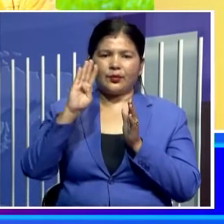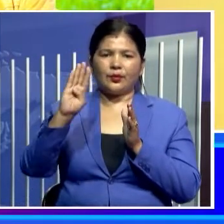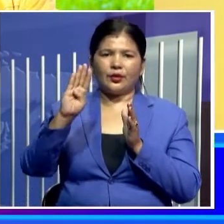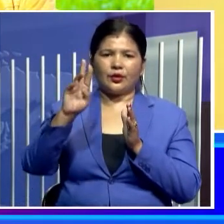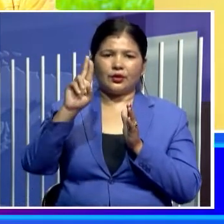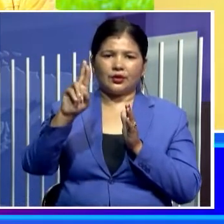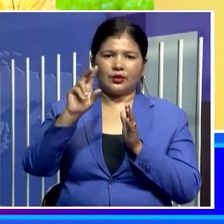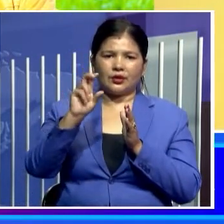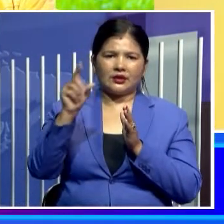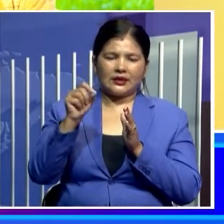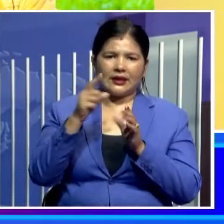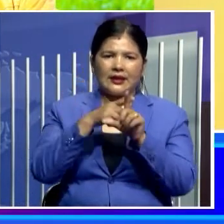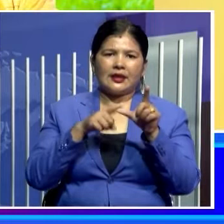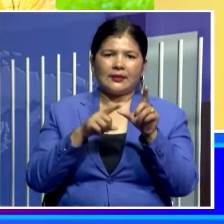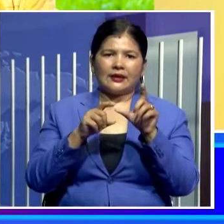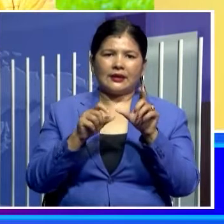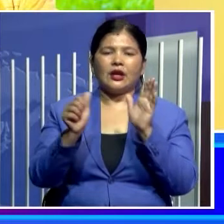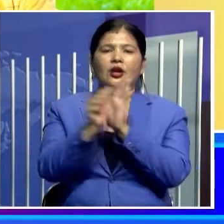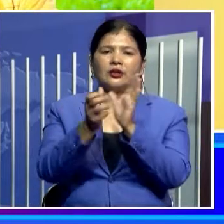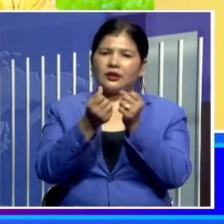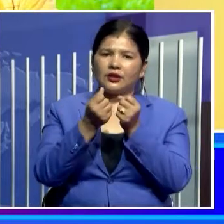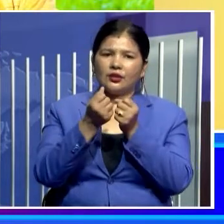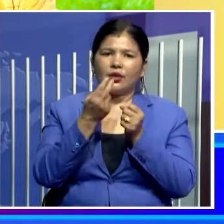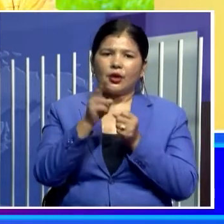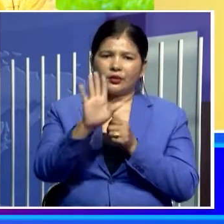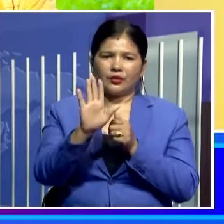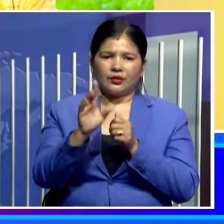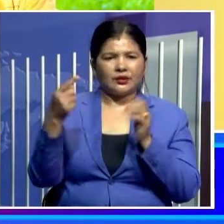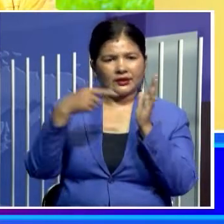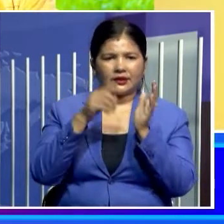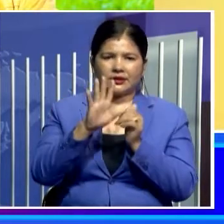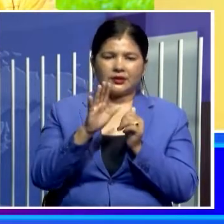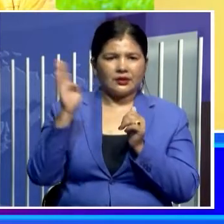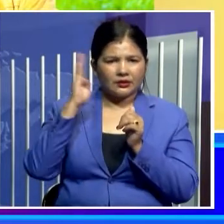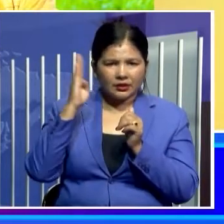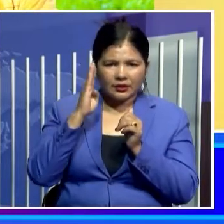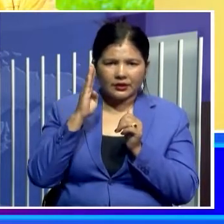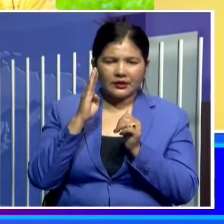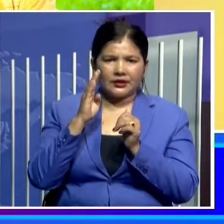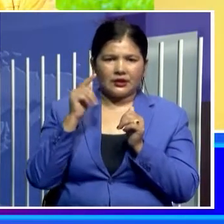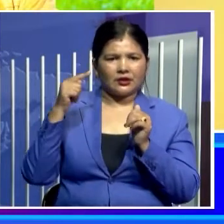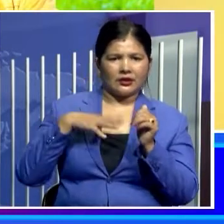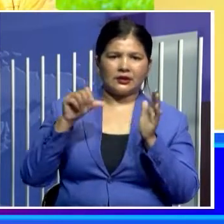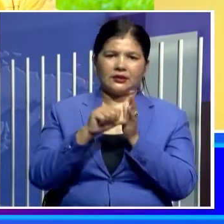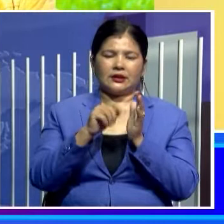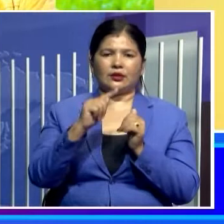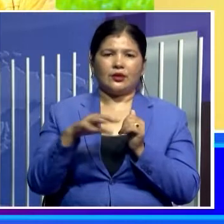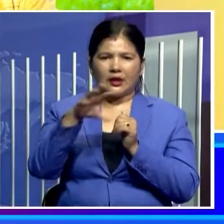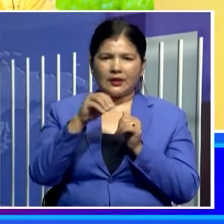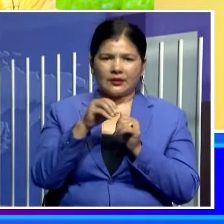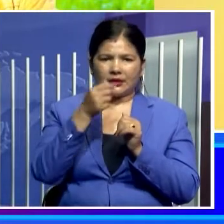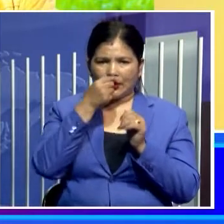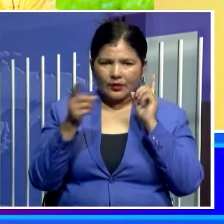हेऱ्यौँ भने त्यहाँ एमाले अग्रता लिइरहेको देखिन्छ भने यसै गरी धनगढी कैलाली जिल्लाकै हामीले